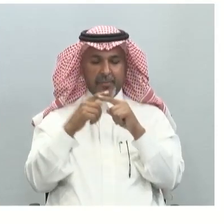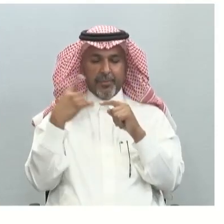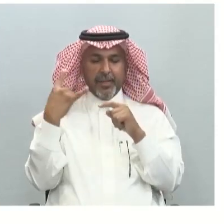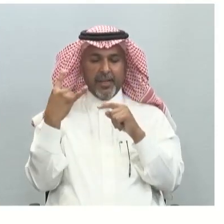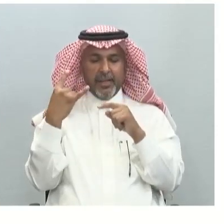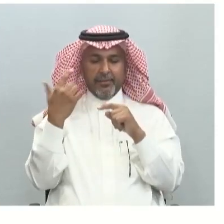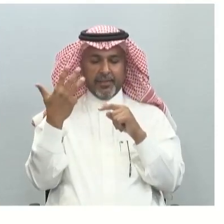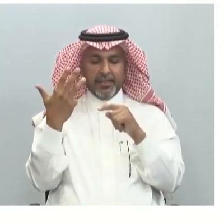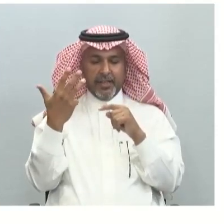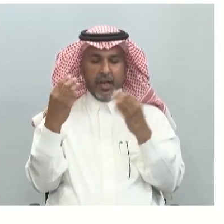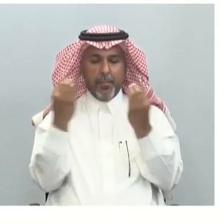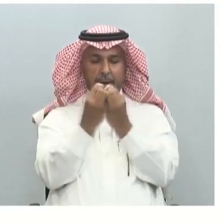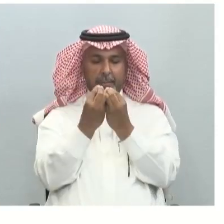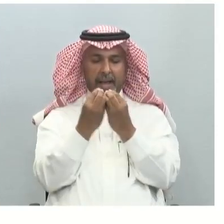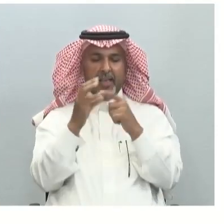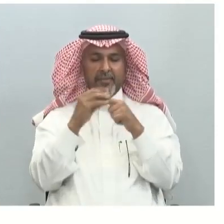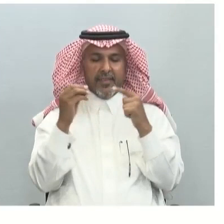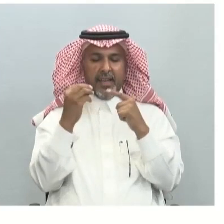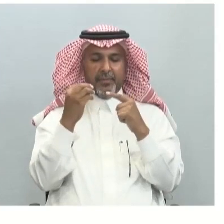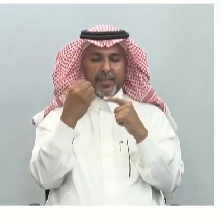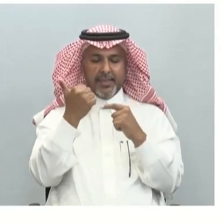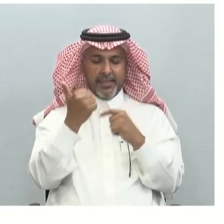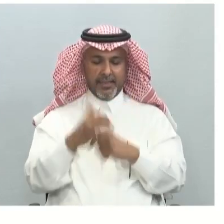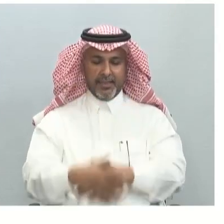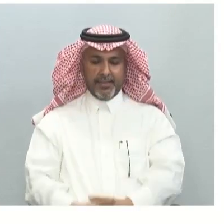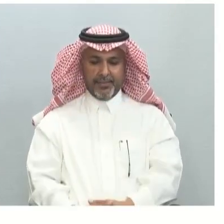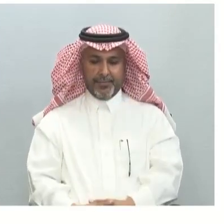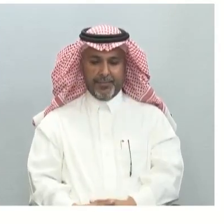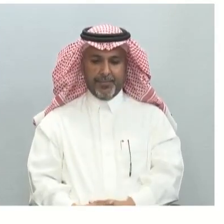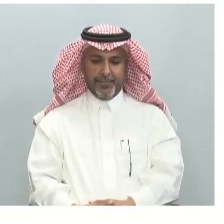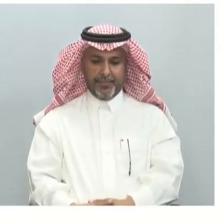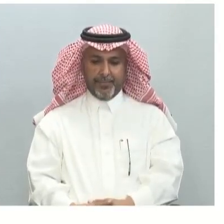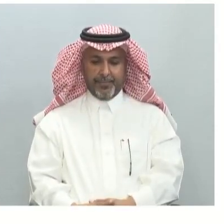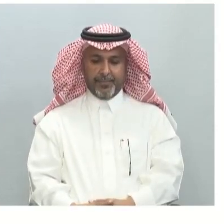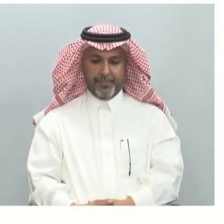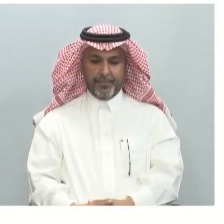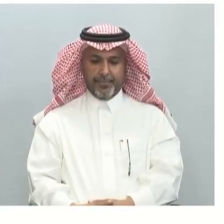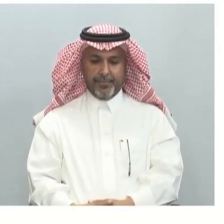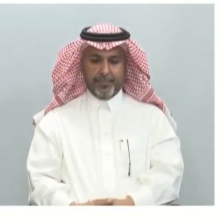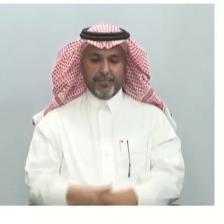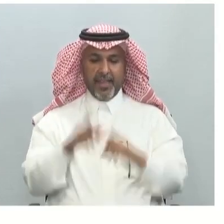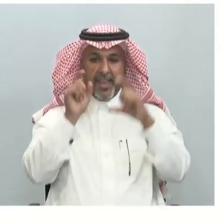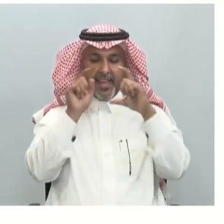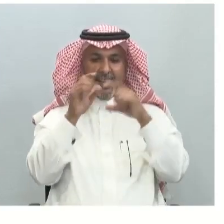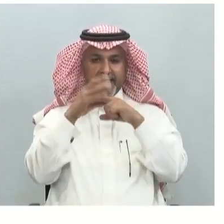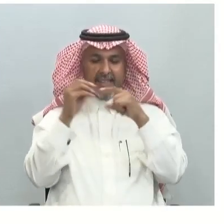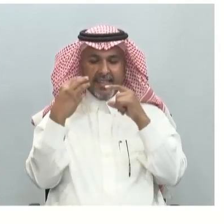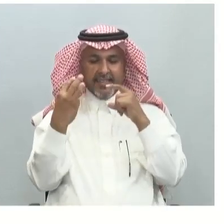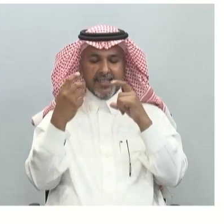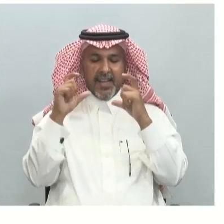سالب سته اذا هنا في التحليل بيكون اكس ناقص ثلاثه